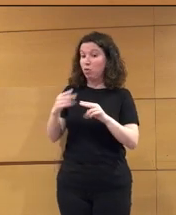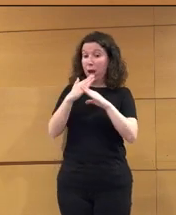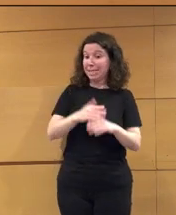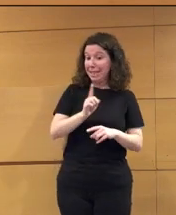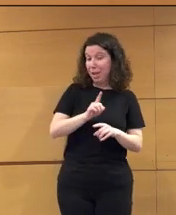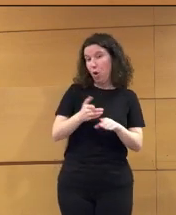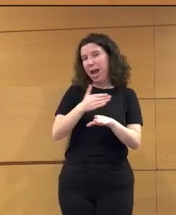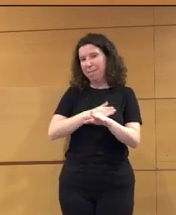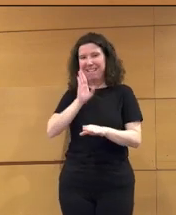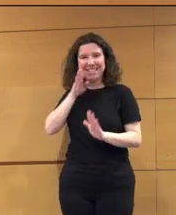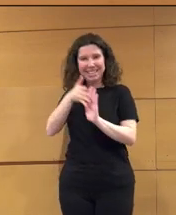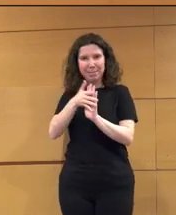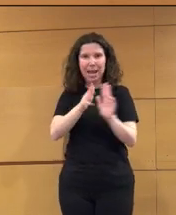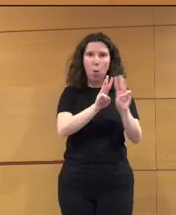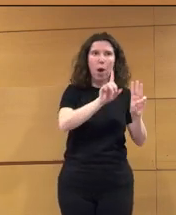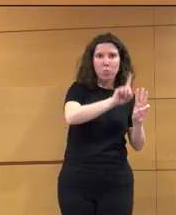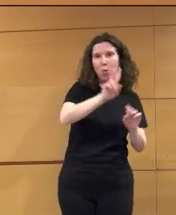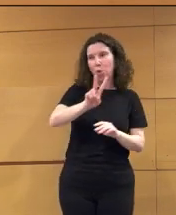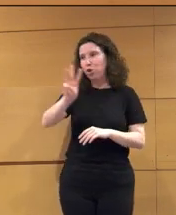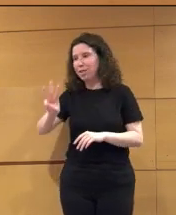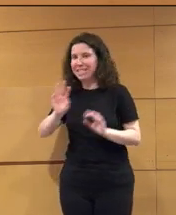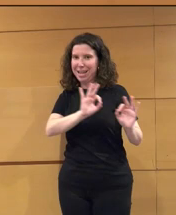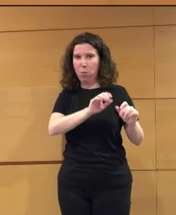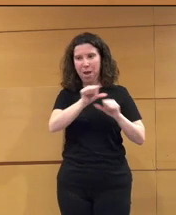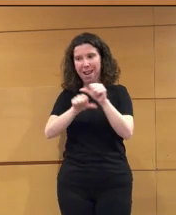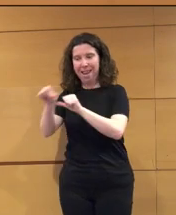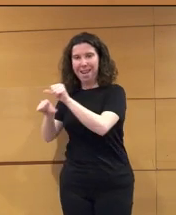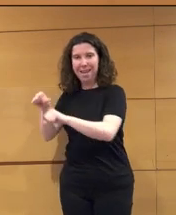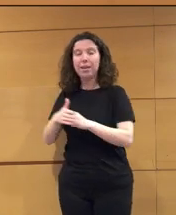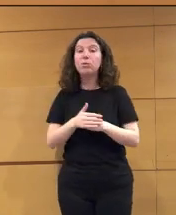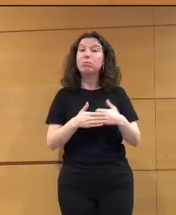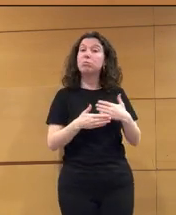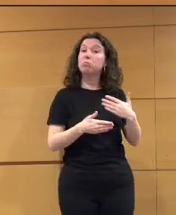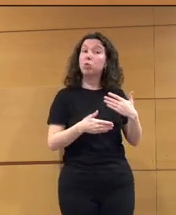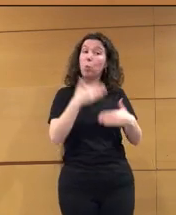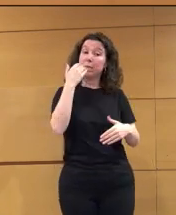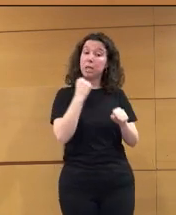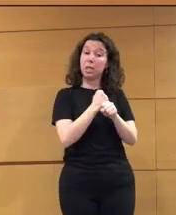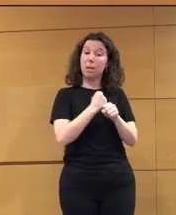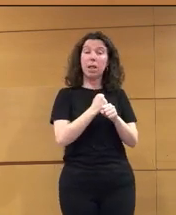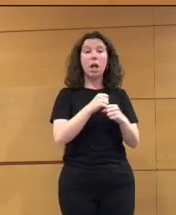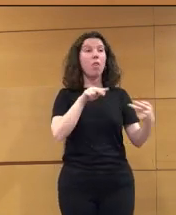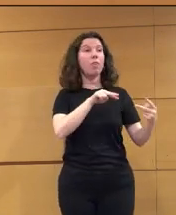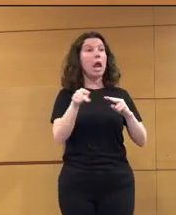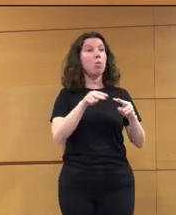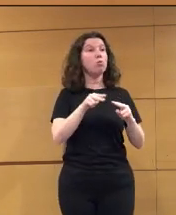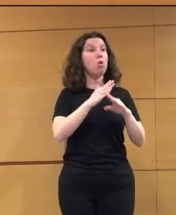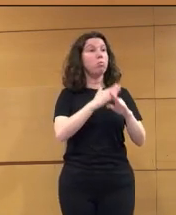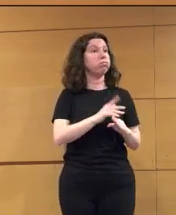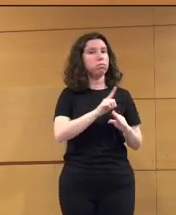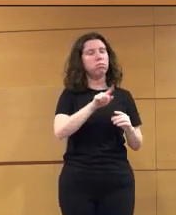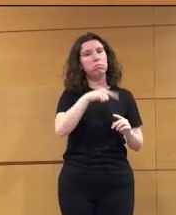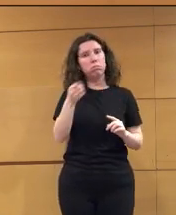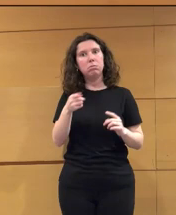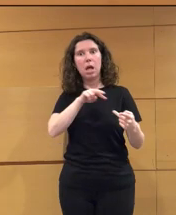3, doncs sí. El mateix. El treball que vam iniciar, no, ja no és tant traducció estàtica, sinó que vam passar a traducció